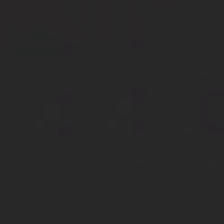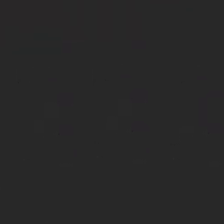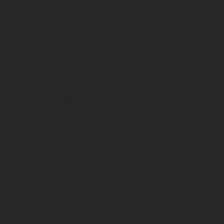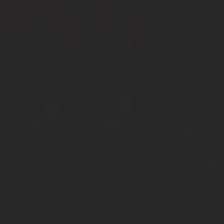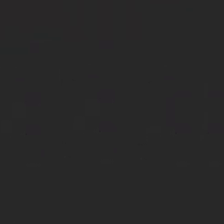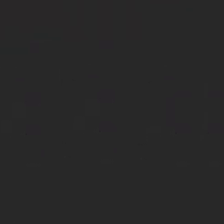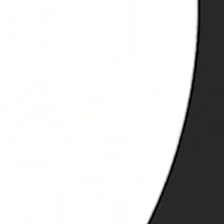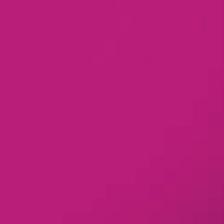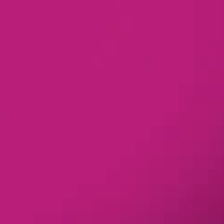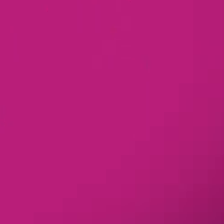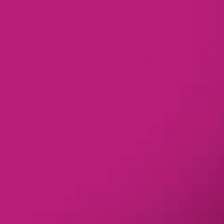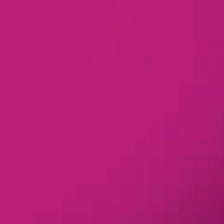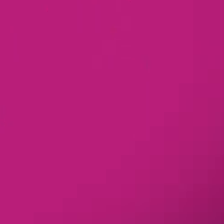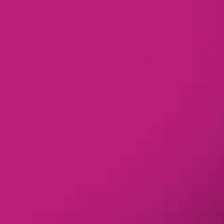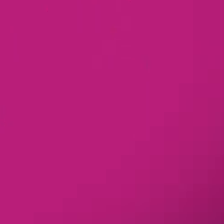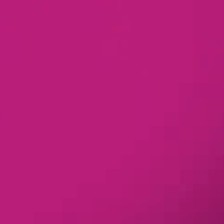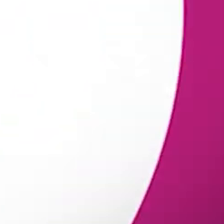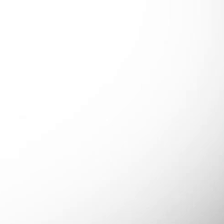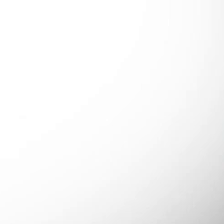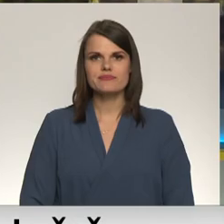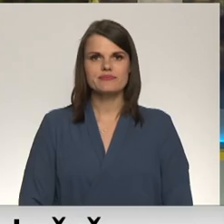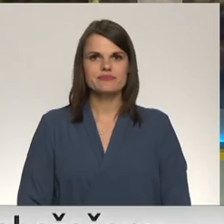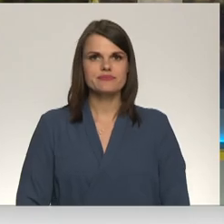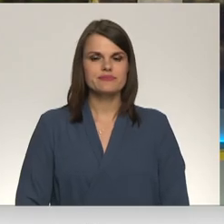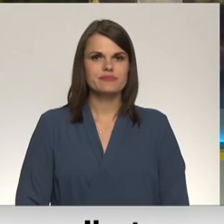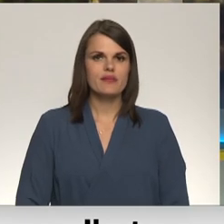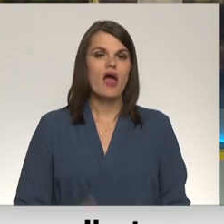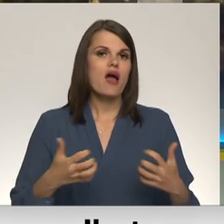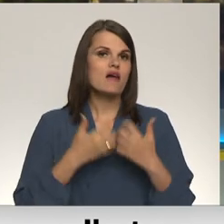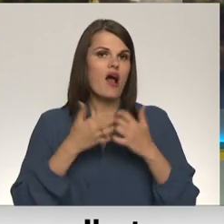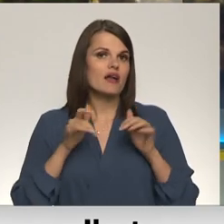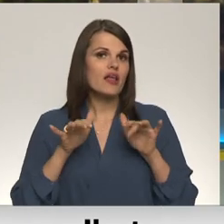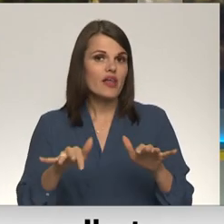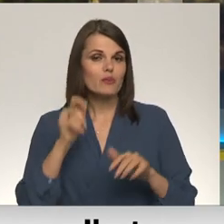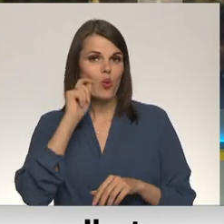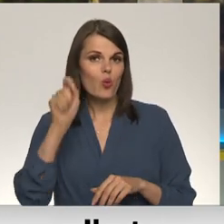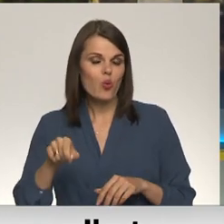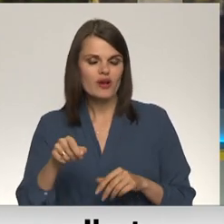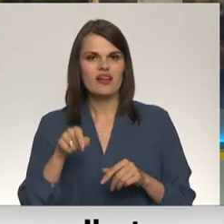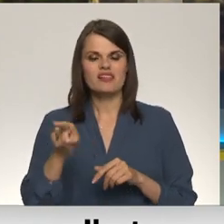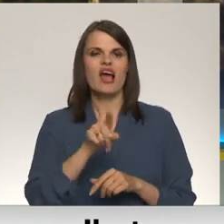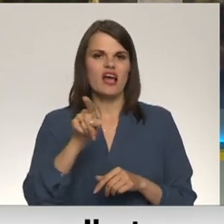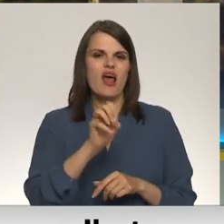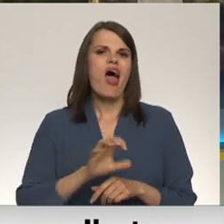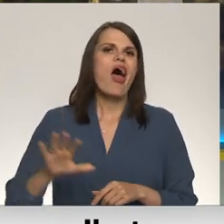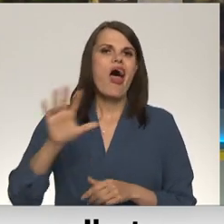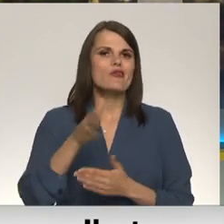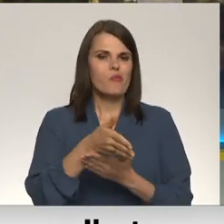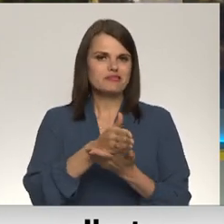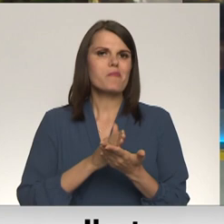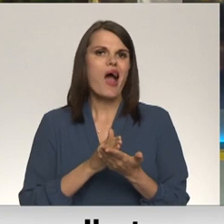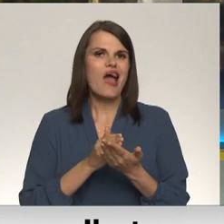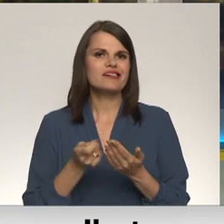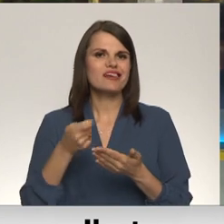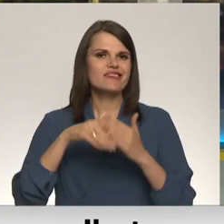Re, viss ēters ir te! Kardarbība Ukrainā, kas tiek dēvēta par Eiropas maizes klēti, liek domāt